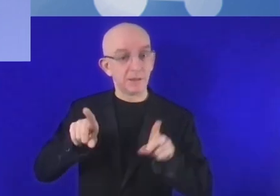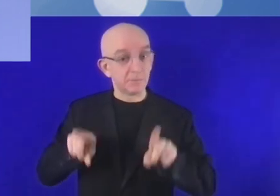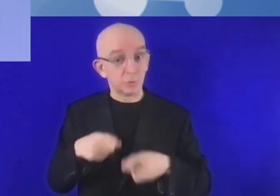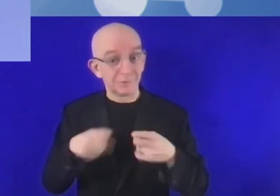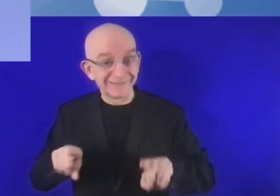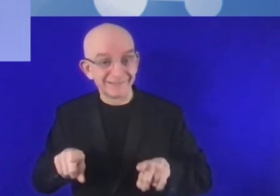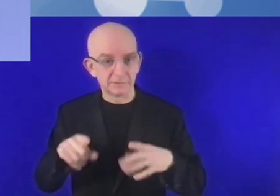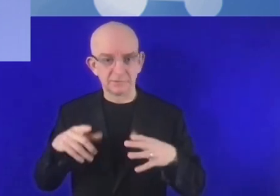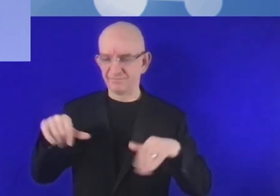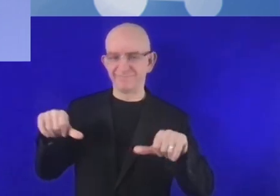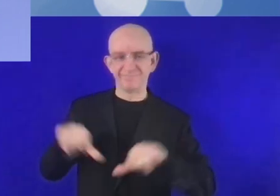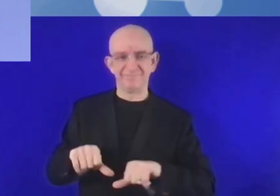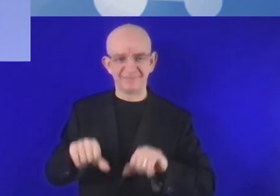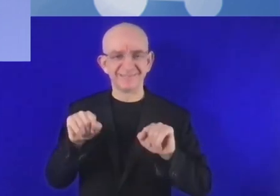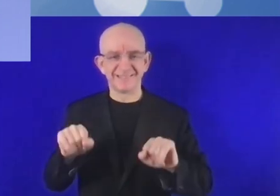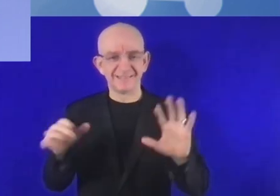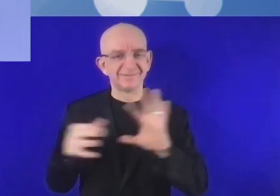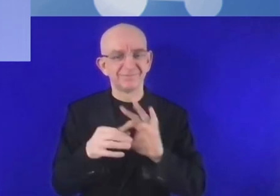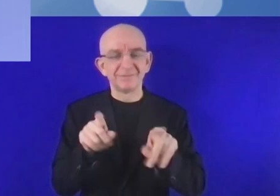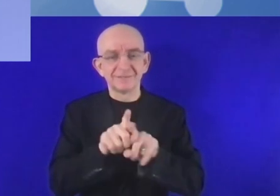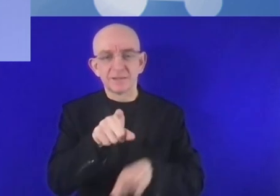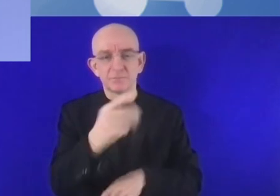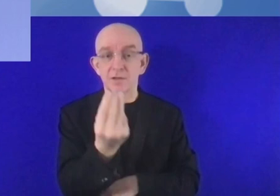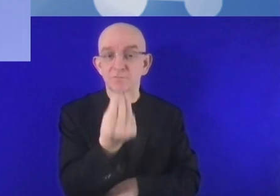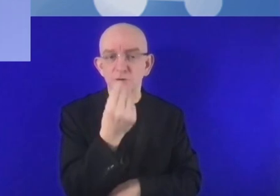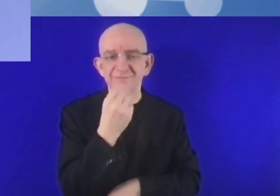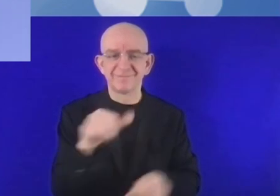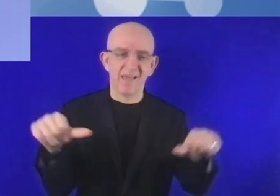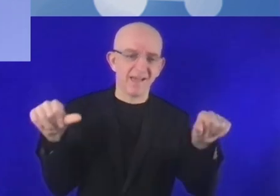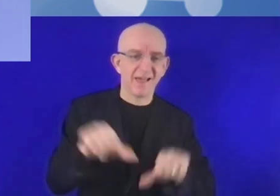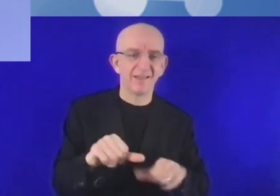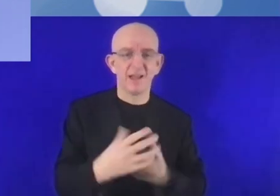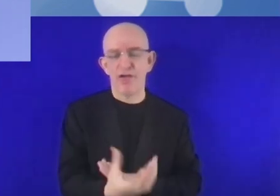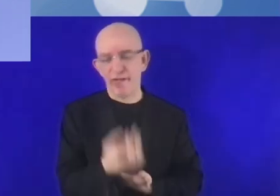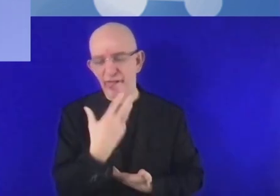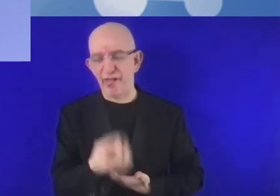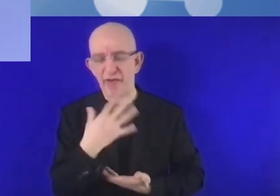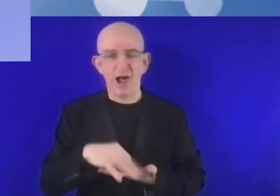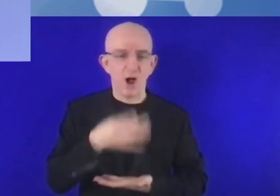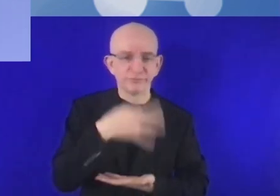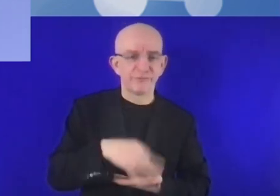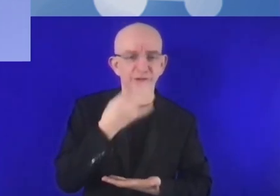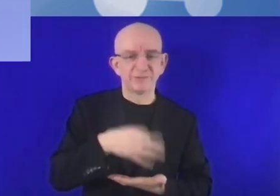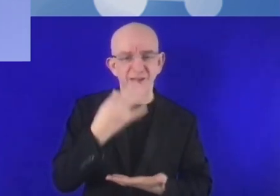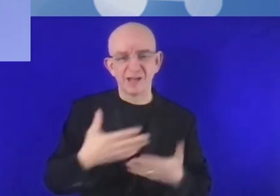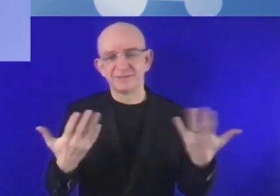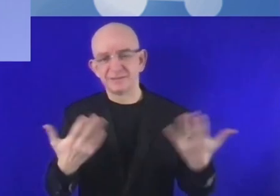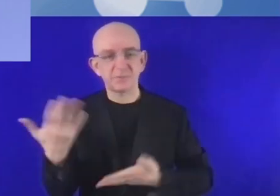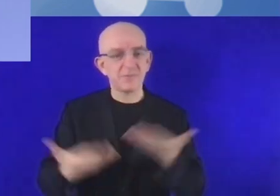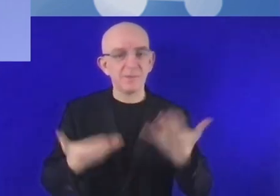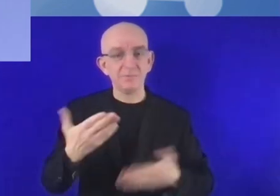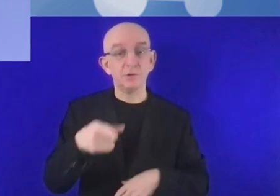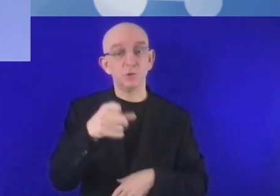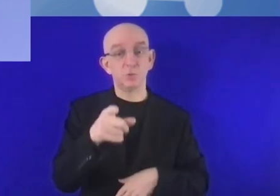jedzenia. I chyba nikt nie chciałby odżywiać się tylko śmieciowym jedzeniem, chyba że jesteśmy